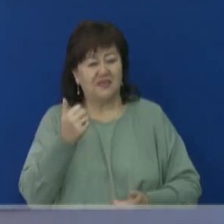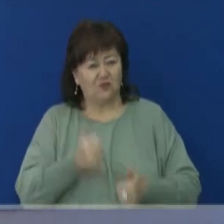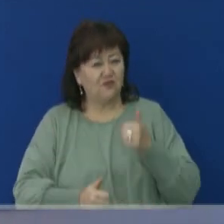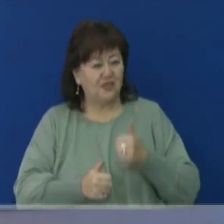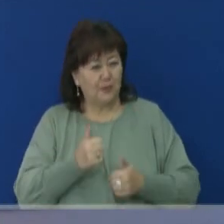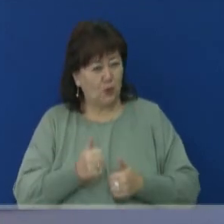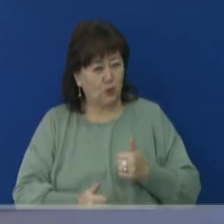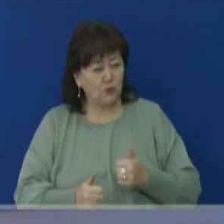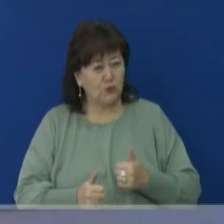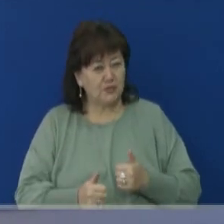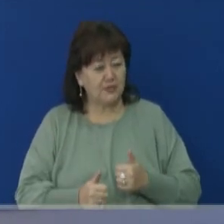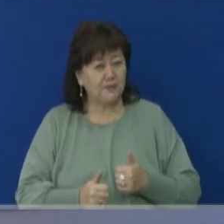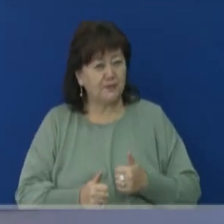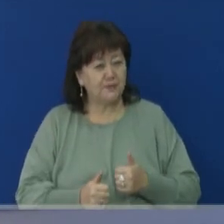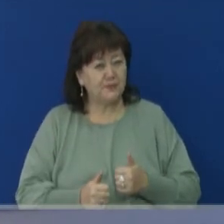мәнінде